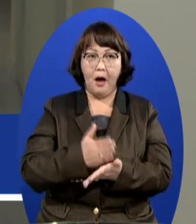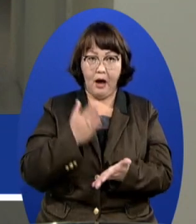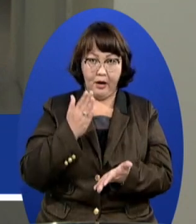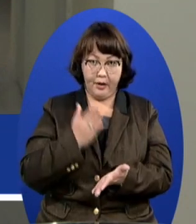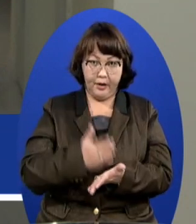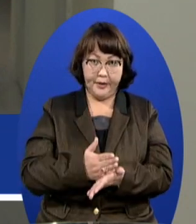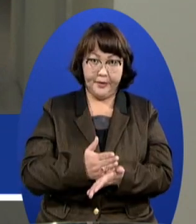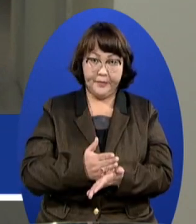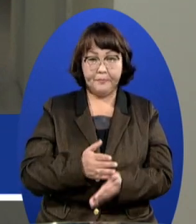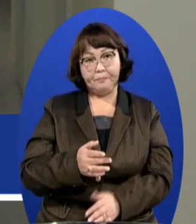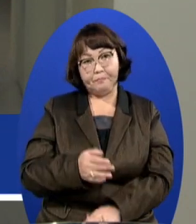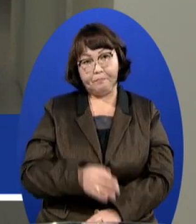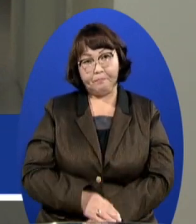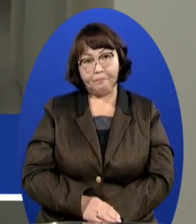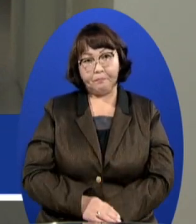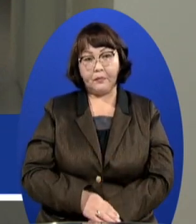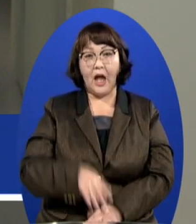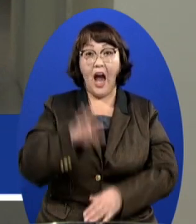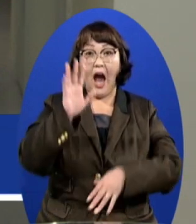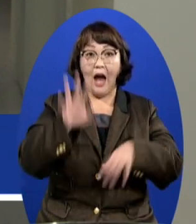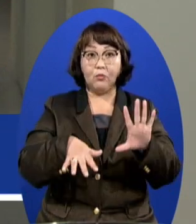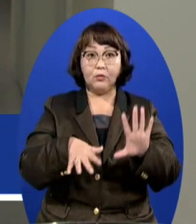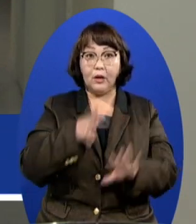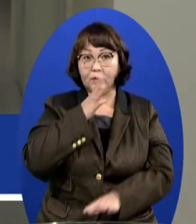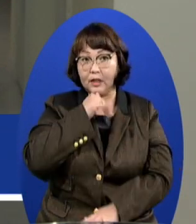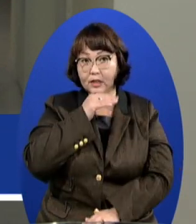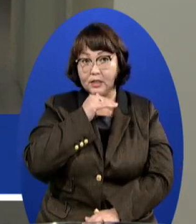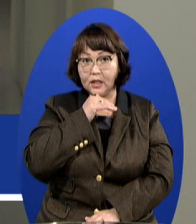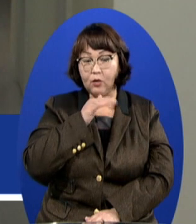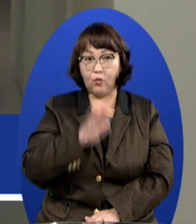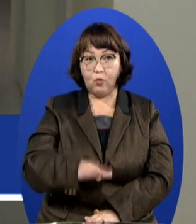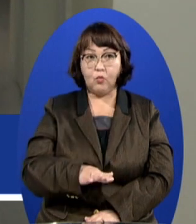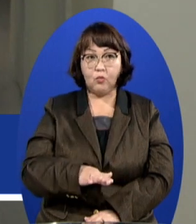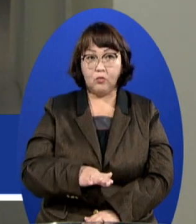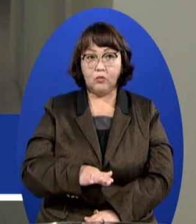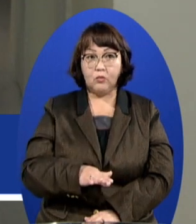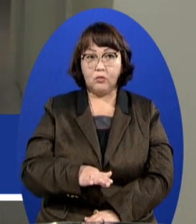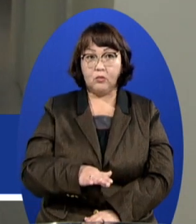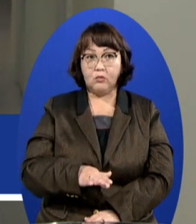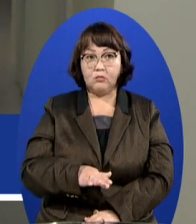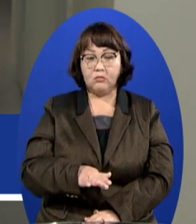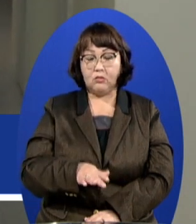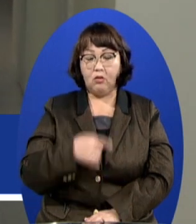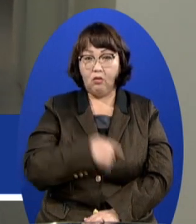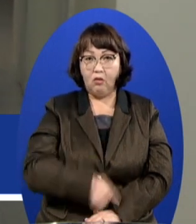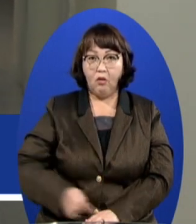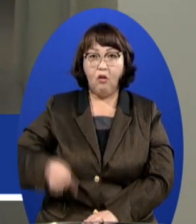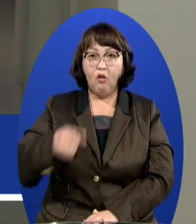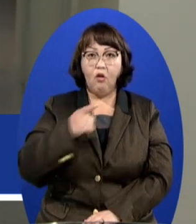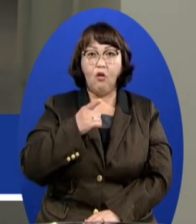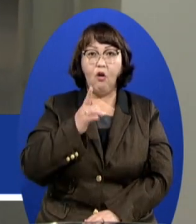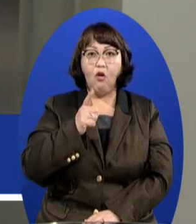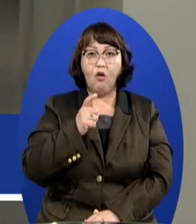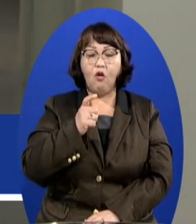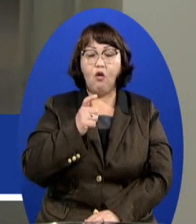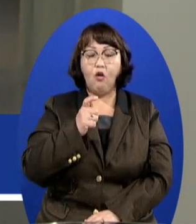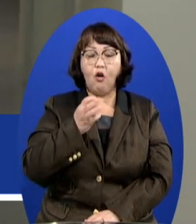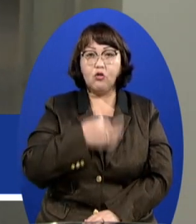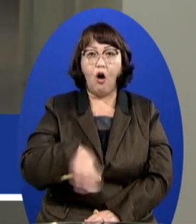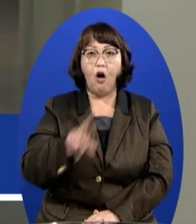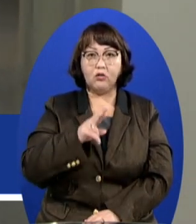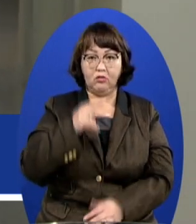Нэг за 15 орчим настай хүүхэд угаасаа хяналтанд байдаг. Хотоод гидсний өрөвсөлт өвчнөнтэй